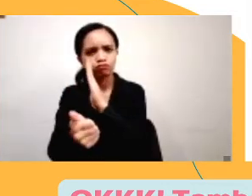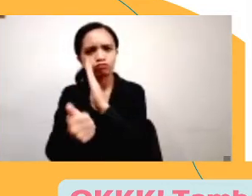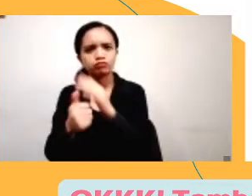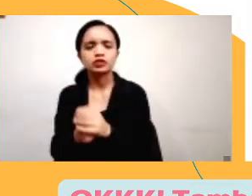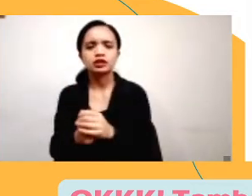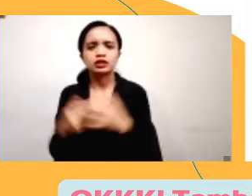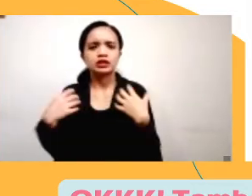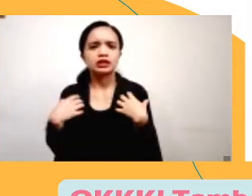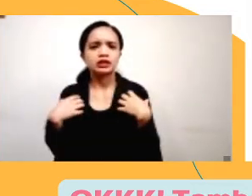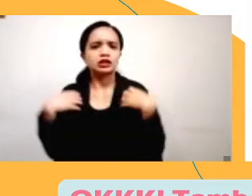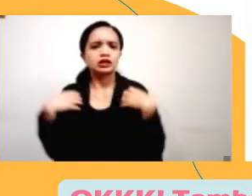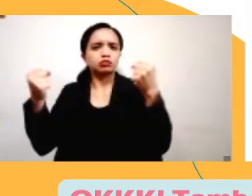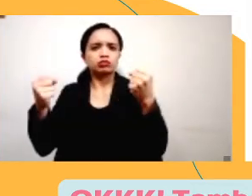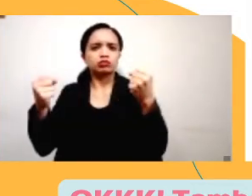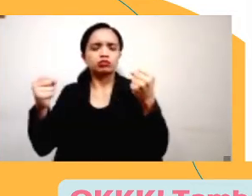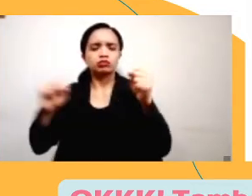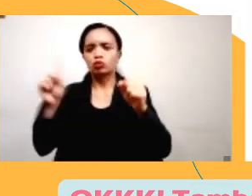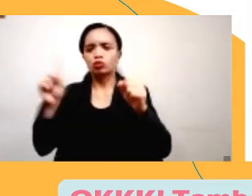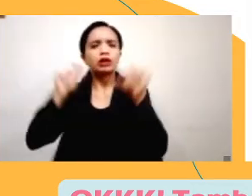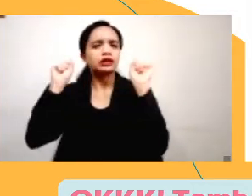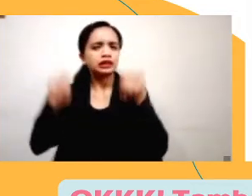kalakasan natin. So ano-ano yung mga